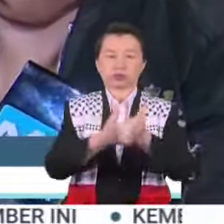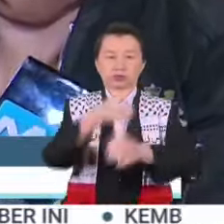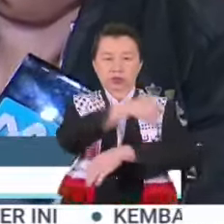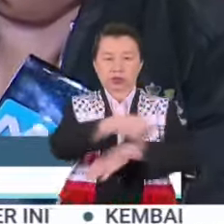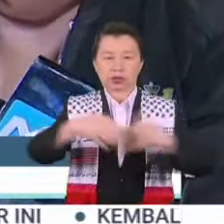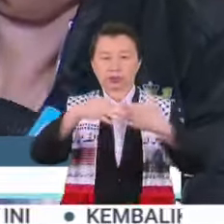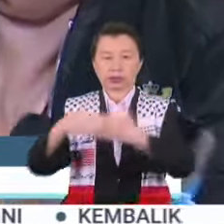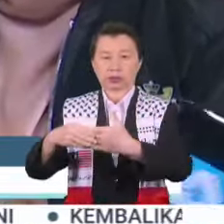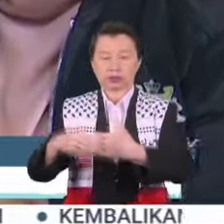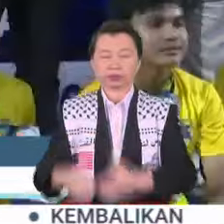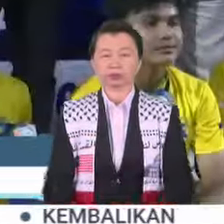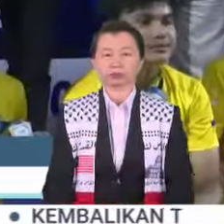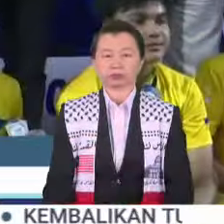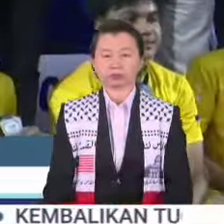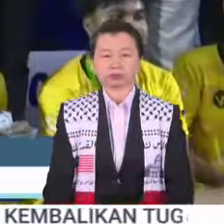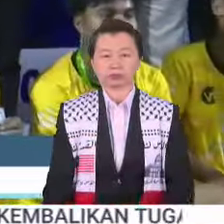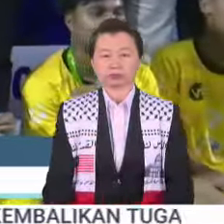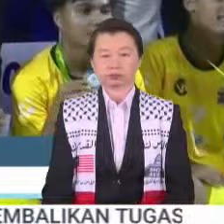dan juga persiapan kita.